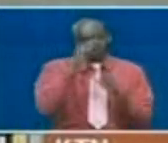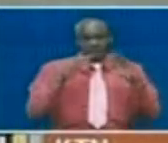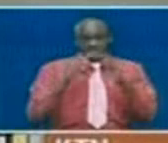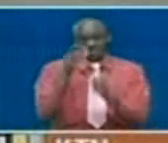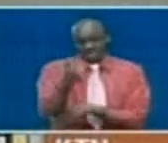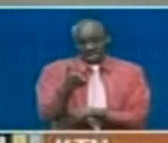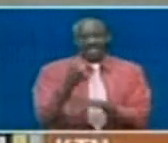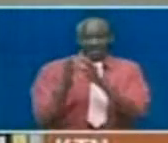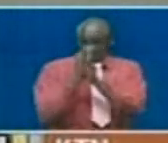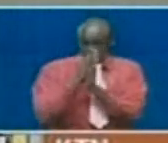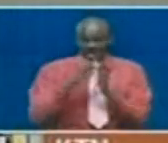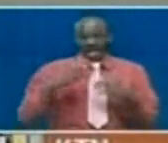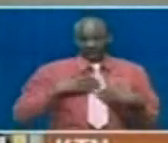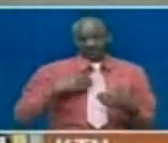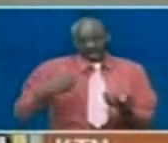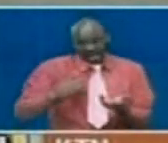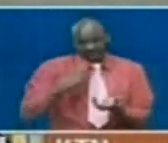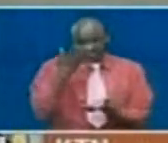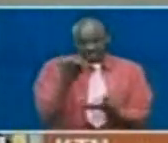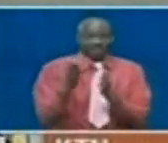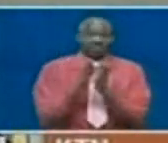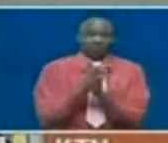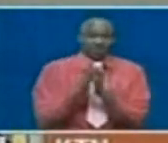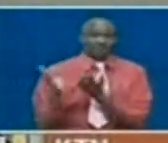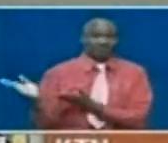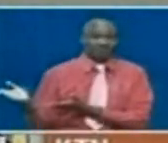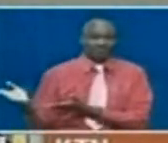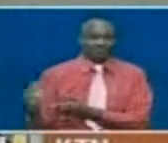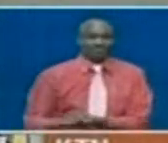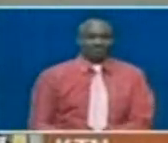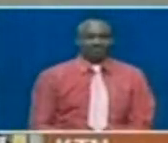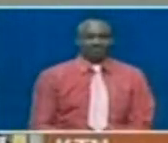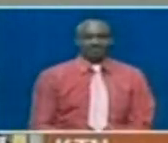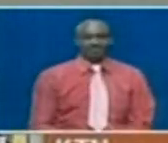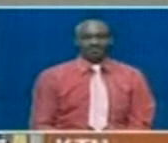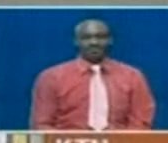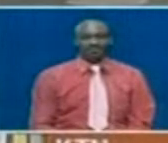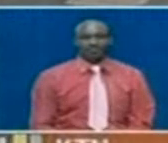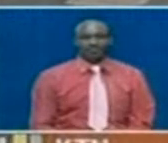From mwanahabari wetu basi Francis Mtalaki ametuandalia taarifa ifuatayo.